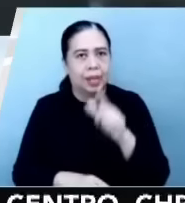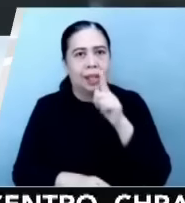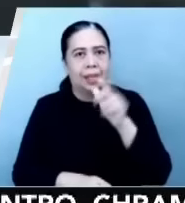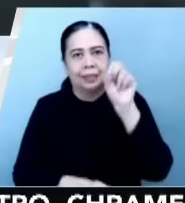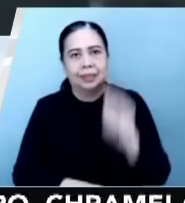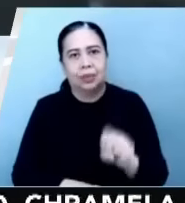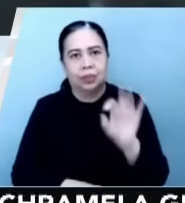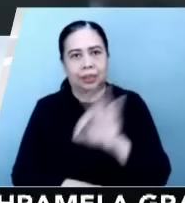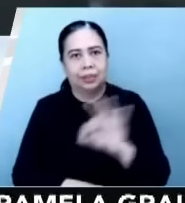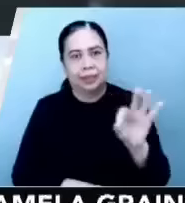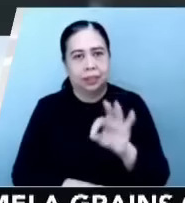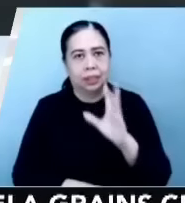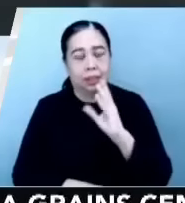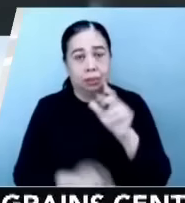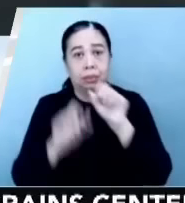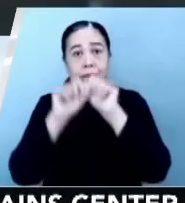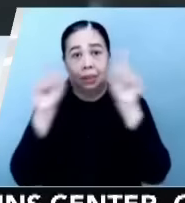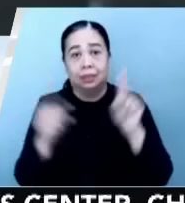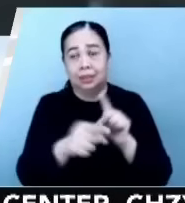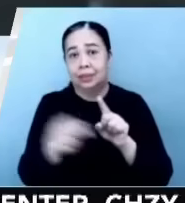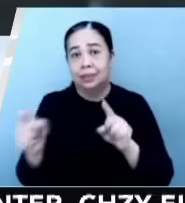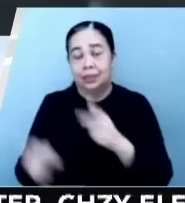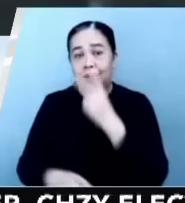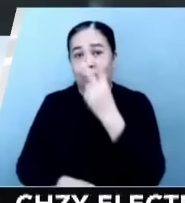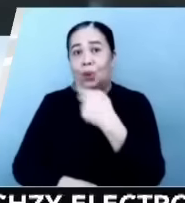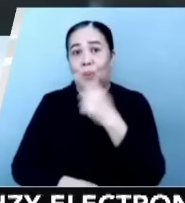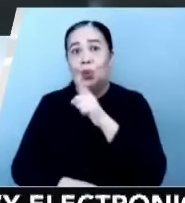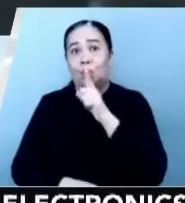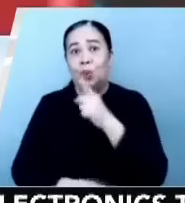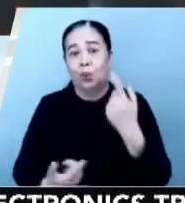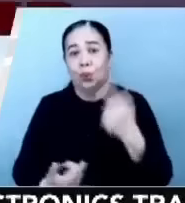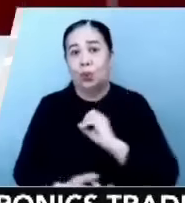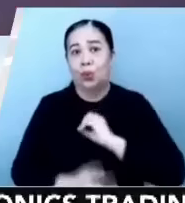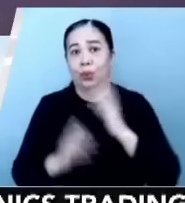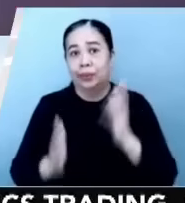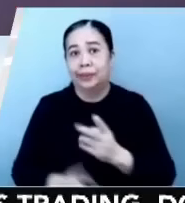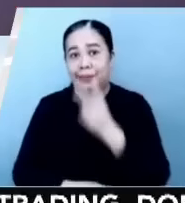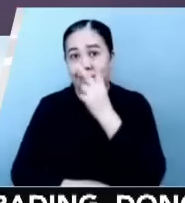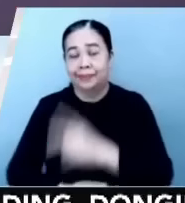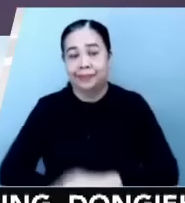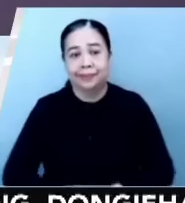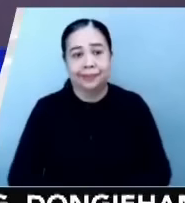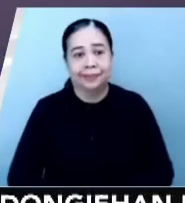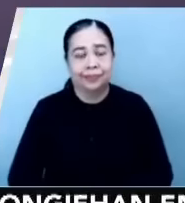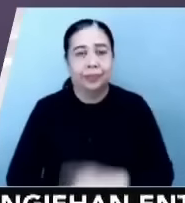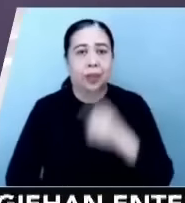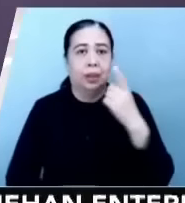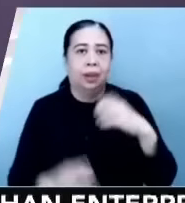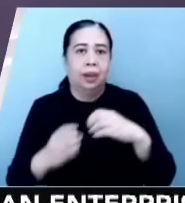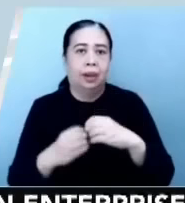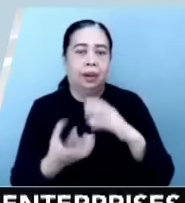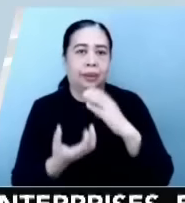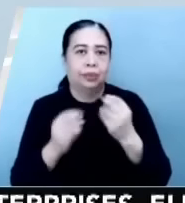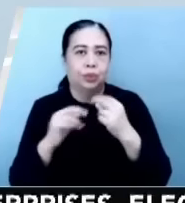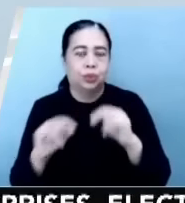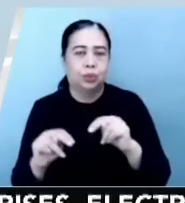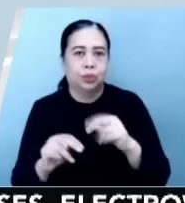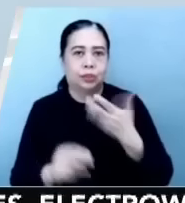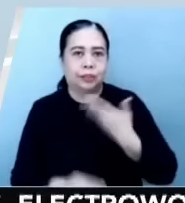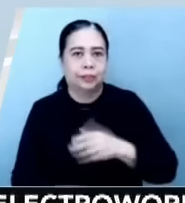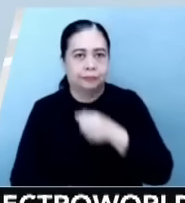At mabibigla ho ang sambayan ng Pilipino kung sino nga ba talaga nasa likod. Para sa GMA Integrated News, Oscar